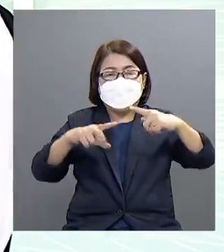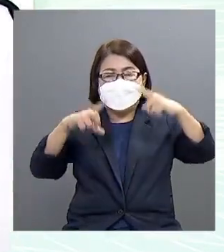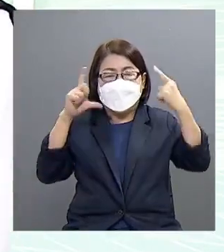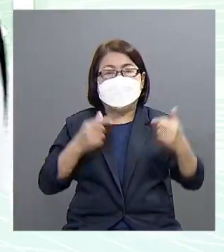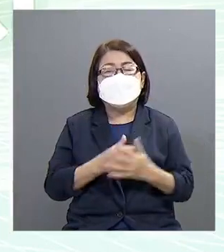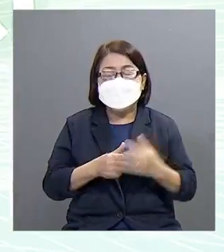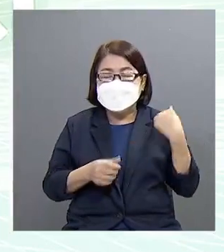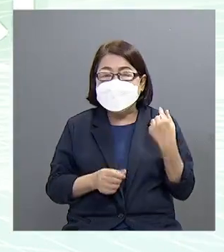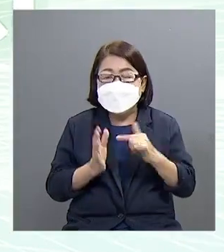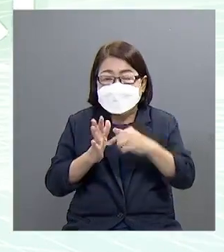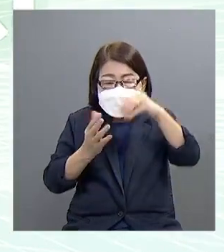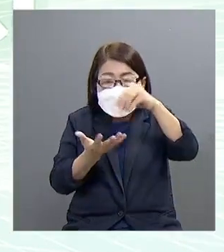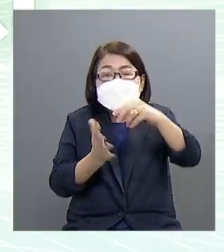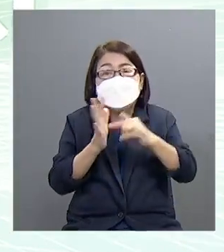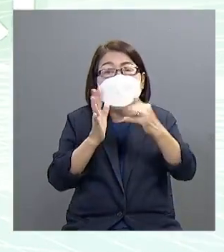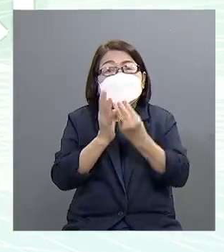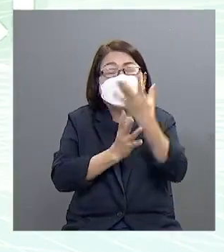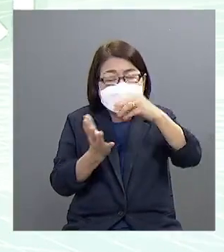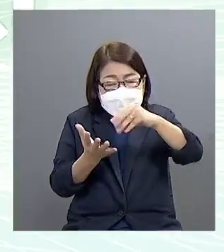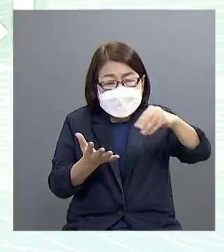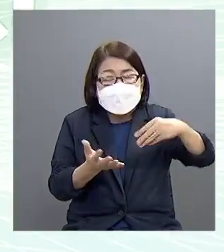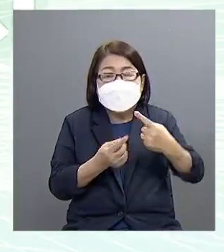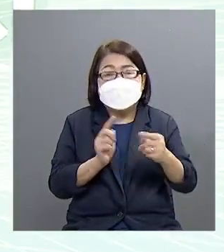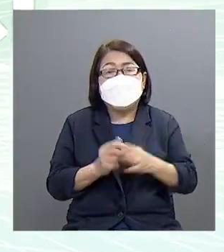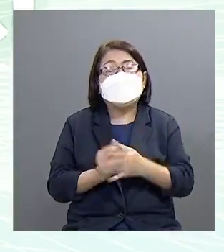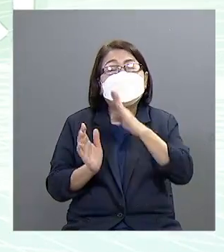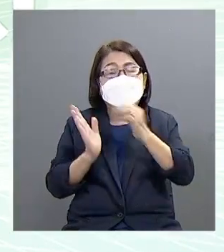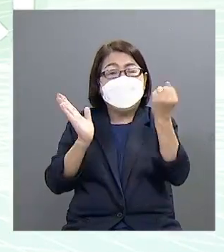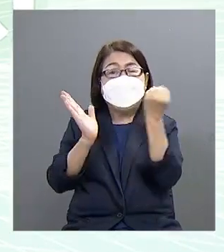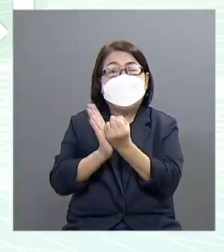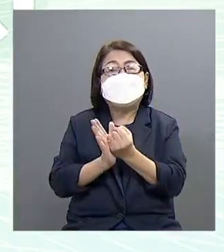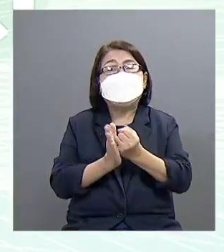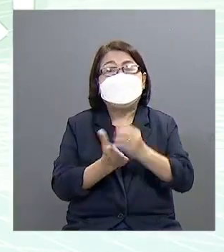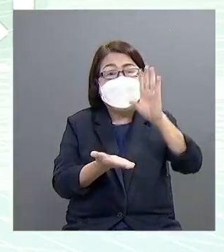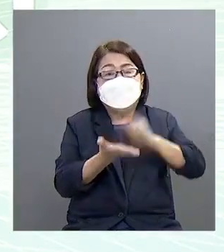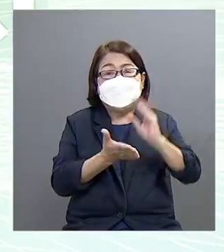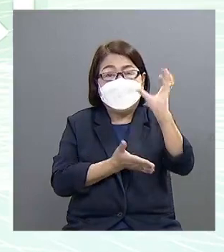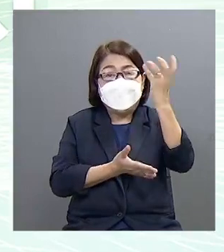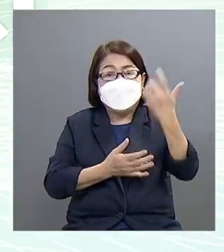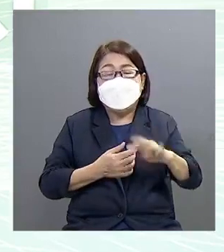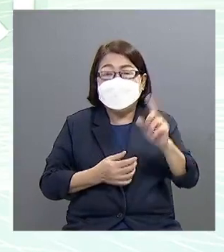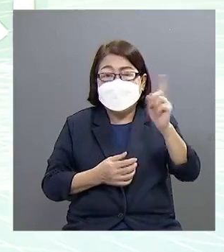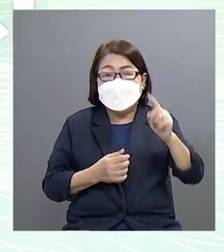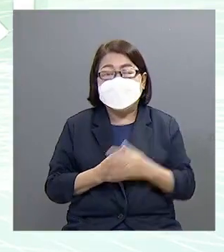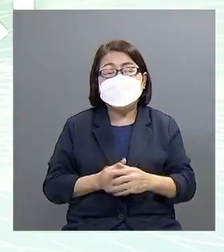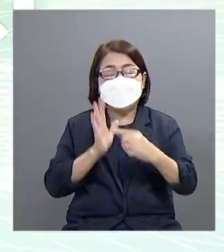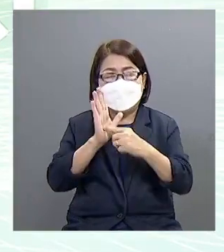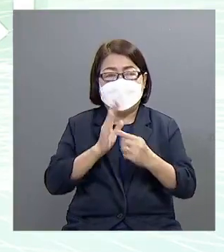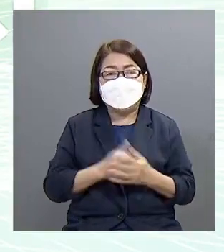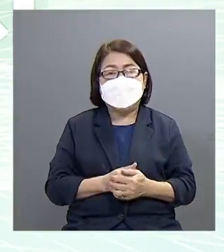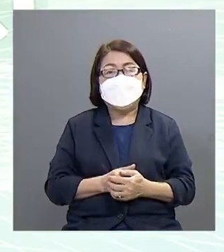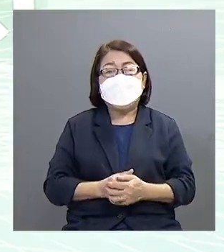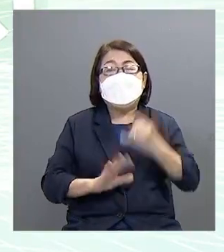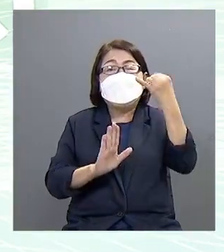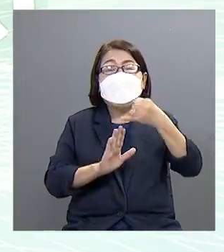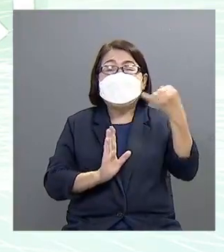ชาครับ ตัวอื่นด้วย ถ้าเกิดว่าตัวมรดกโลกที่เราคิดว่าที่อยากจะเชื่อชูก็ผมยกตัวอย่างว่าเพชรบุรีเนี่ยเขาเอาต